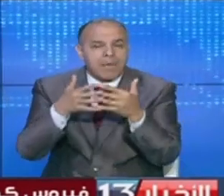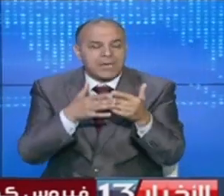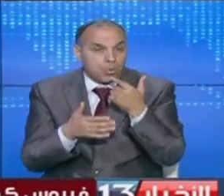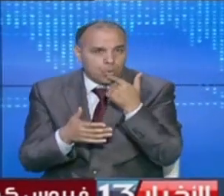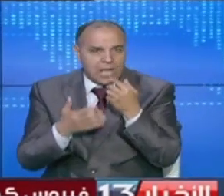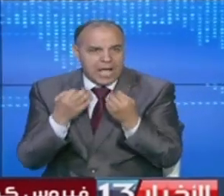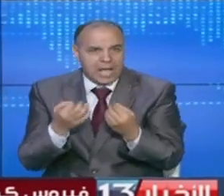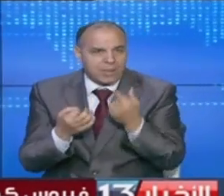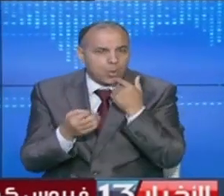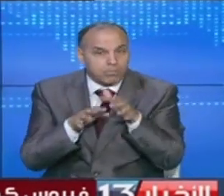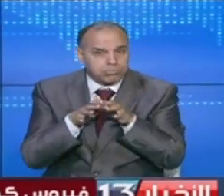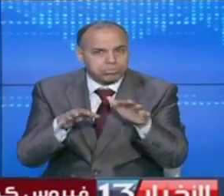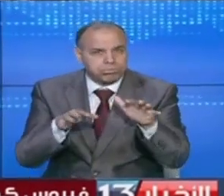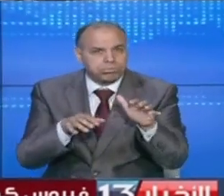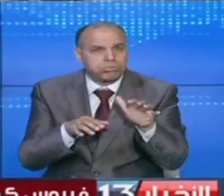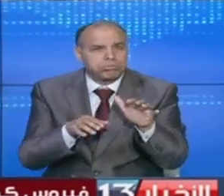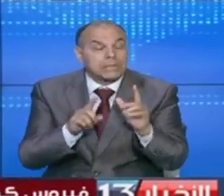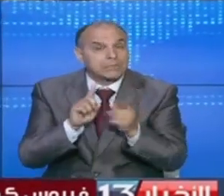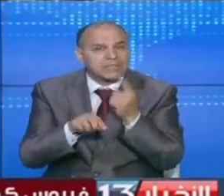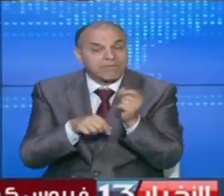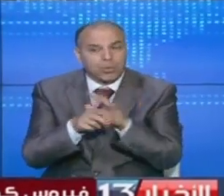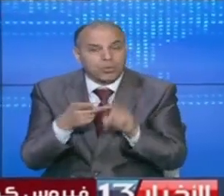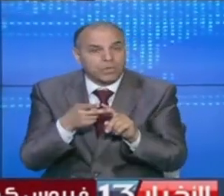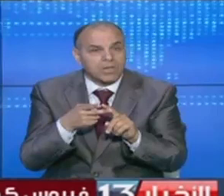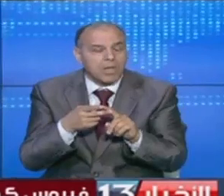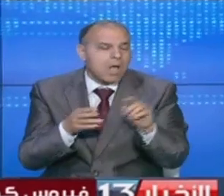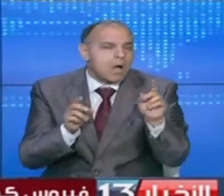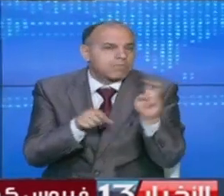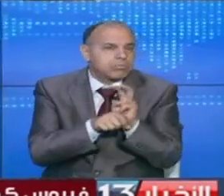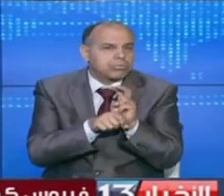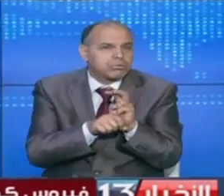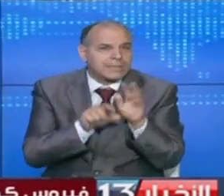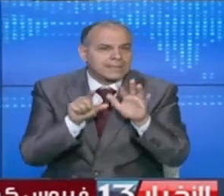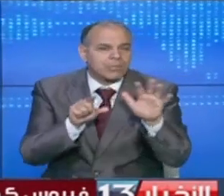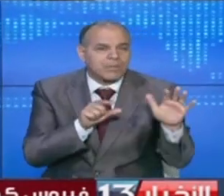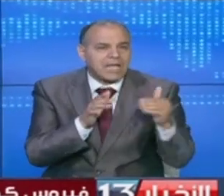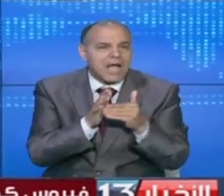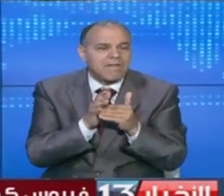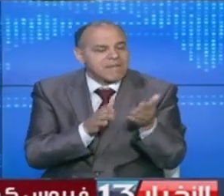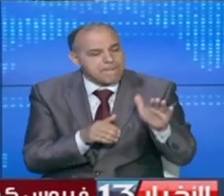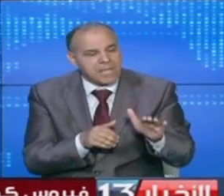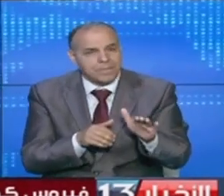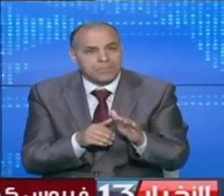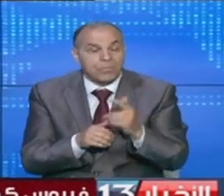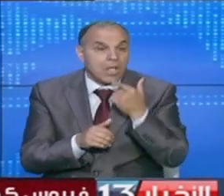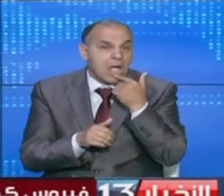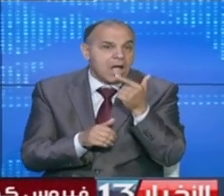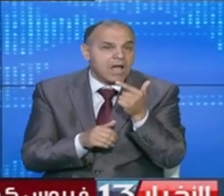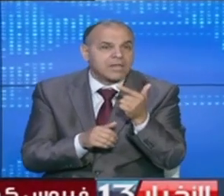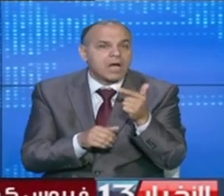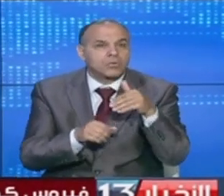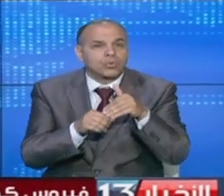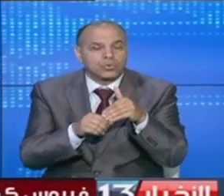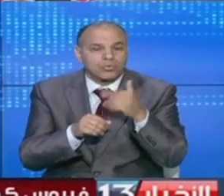حيث تفشل وبها بصوره خاصه تم رصد ما يزيد عن سبعه وسبعين الف حاله وفاه وداخل الدائره